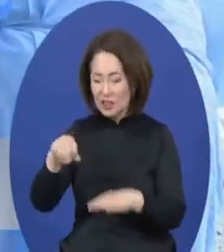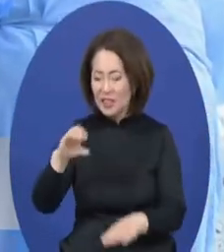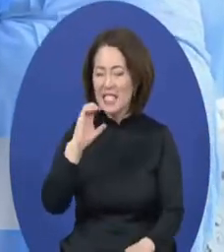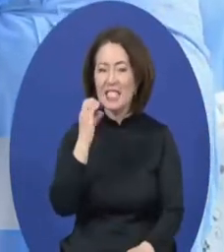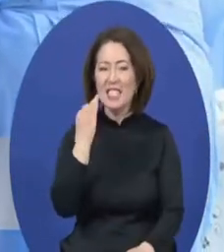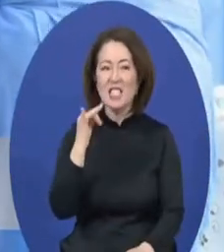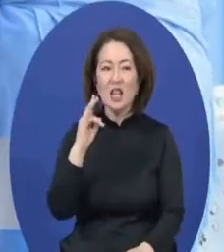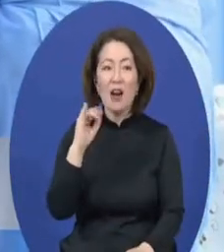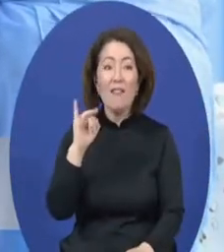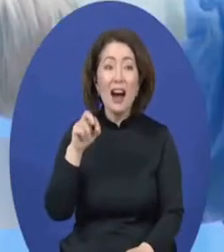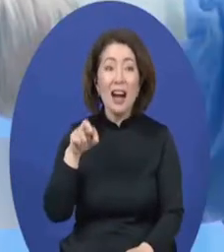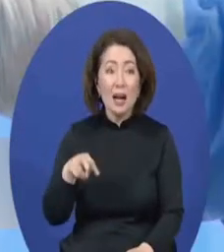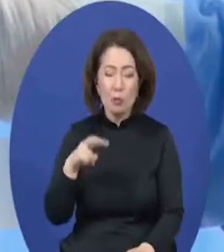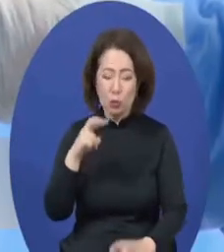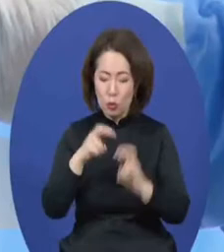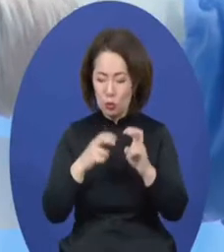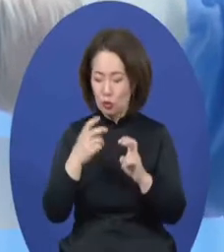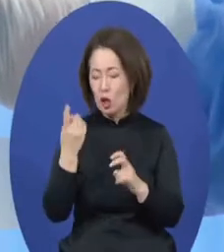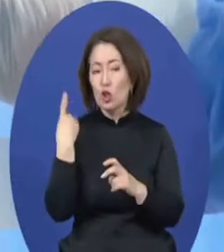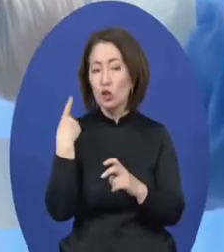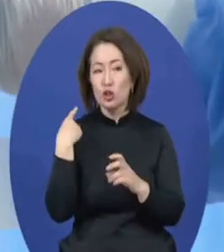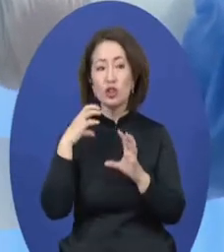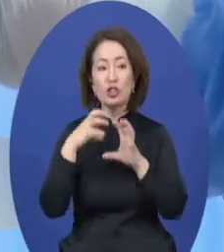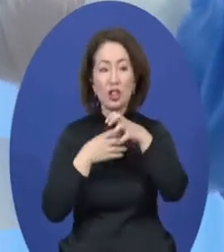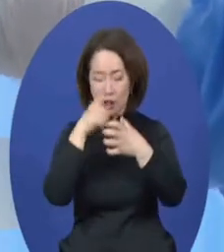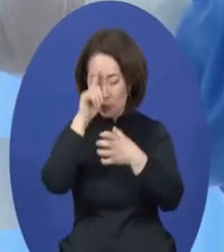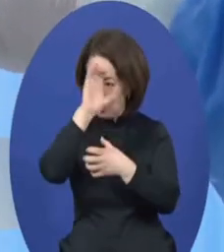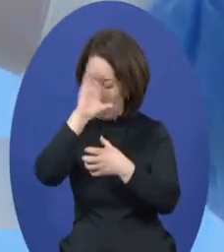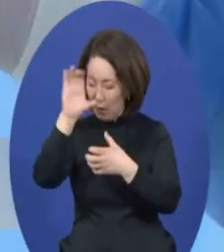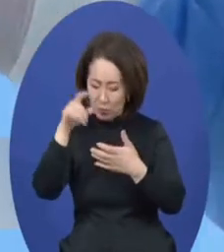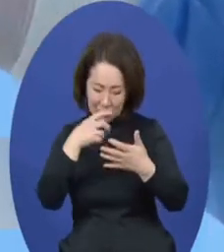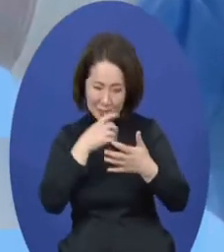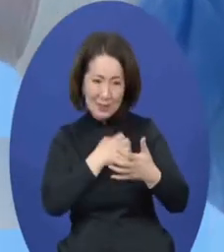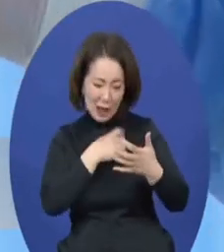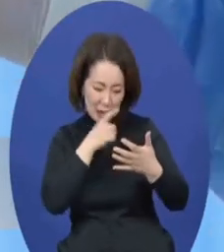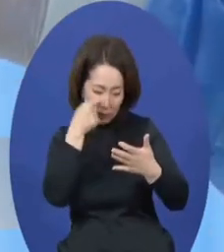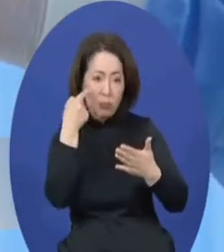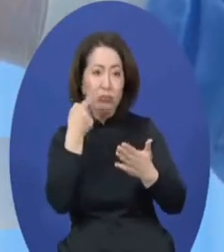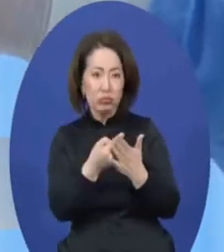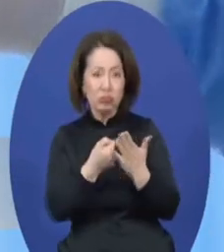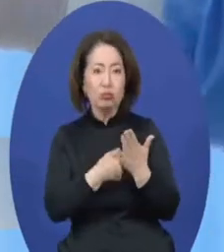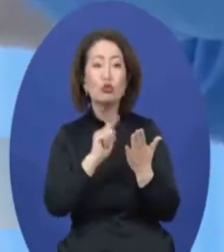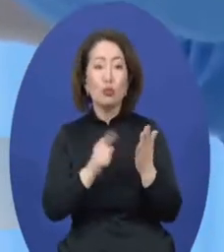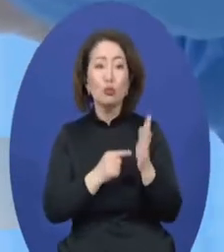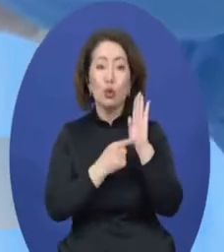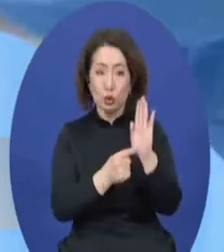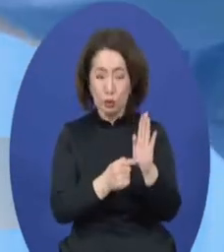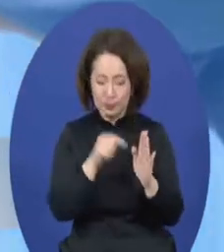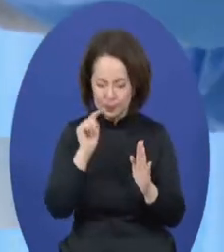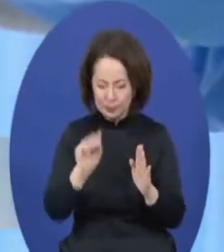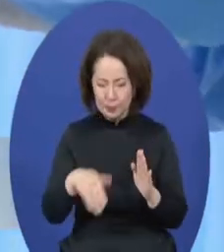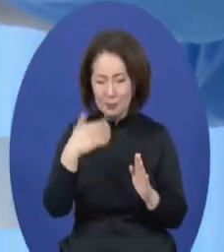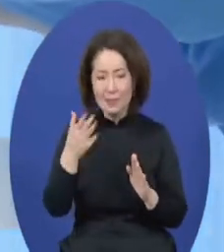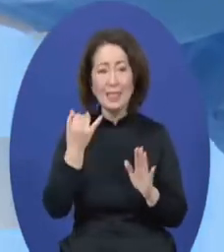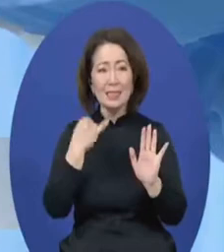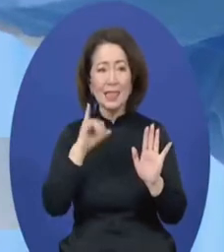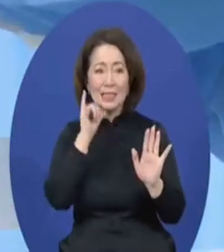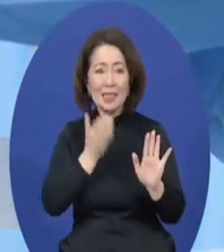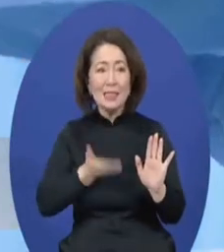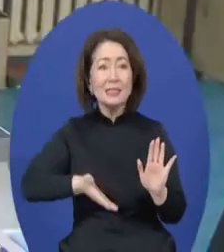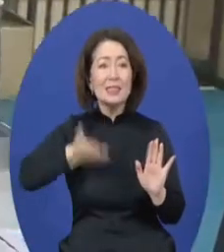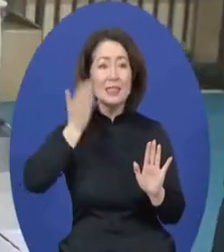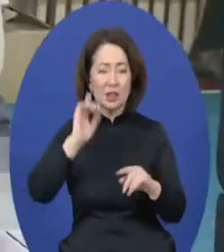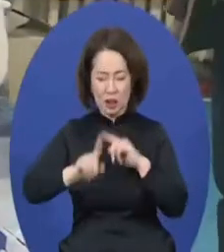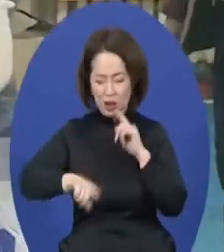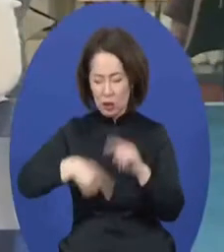Синофарм үйлдвэрийн вирусэл вакциныг өчигдөр дэлхийн эрүүл мэндийн байгууллага яаралтай гормоор бүртгэсэн байна. Мөн түнжлэн 60-аас дээш насныханд